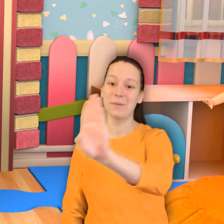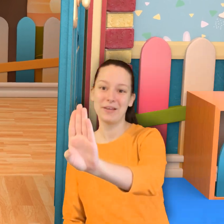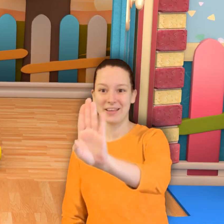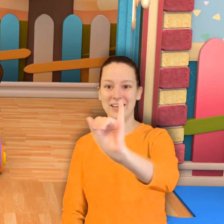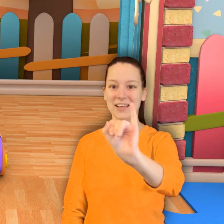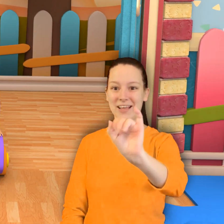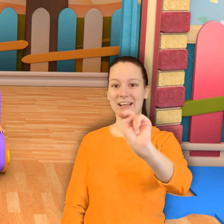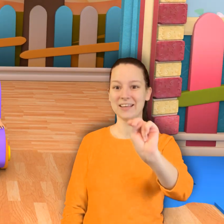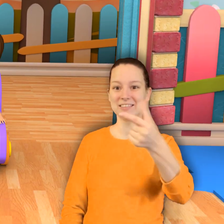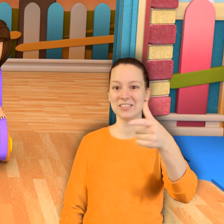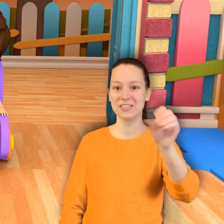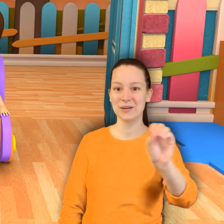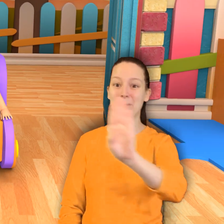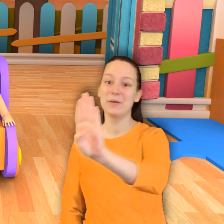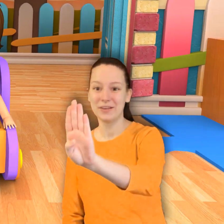Б-И-Н-Г-О,